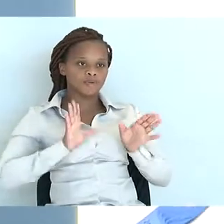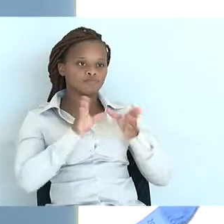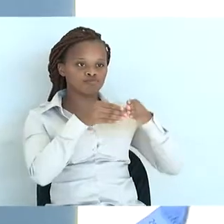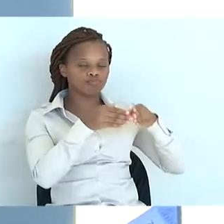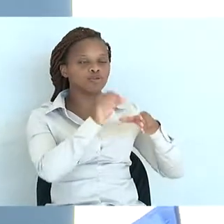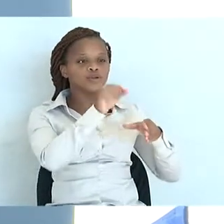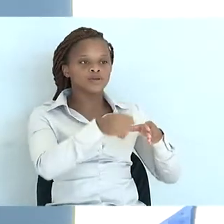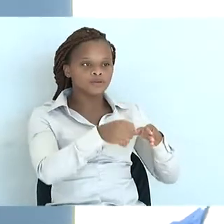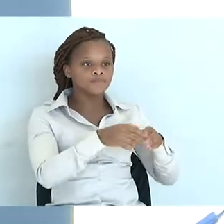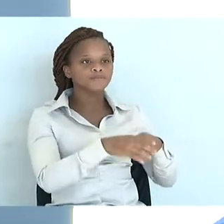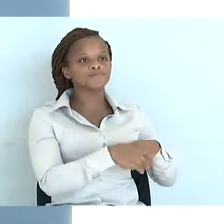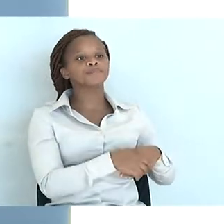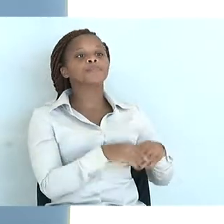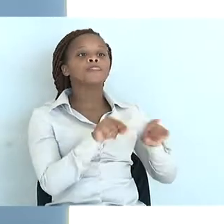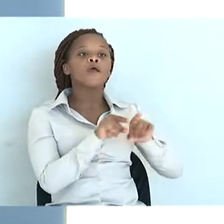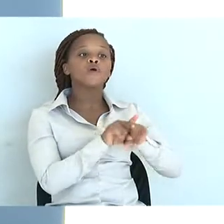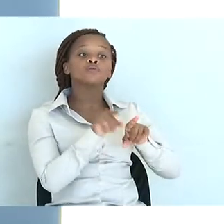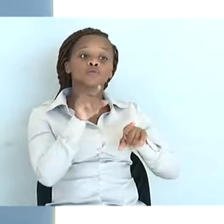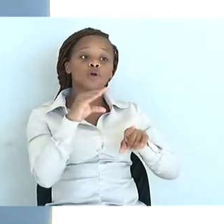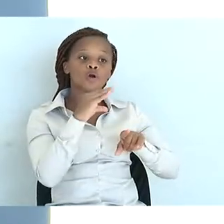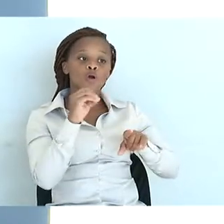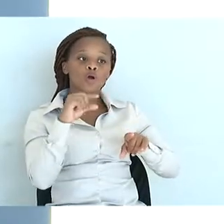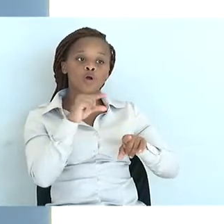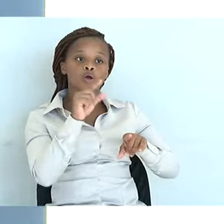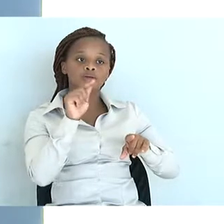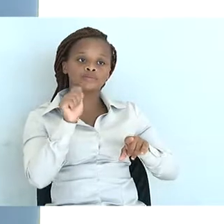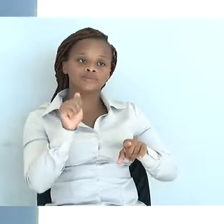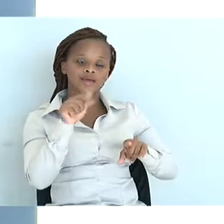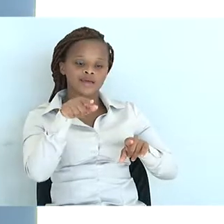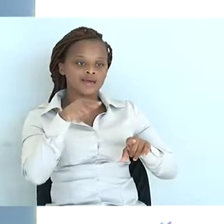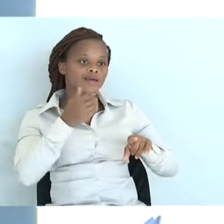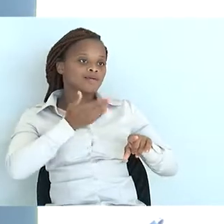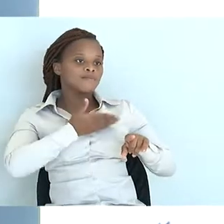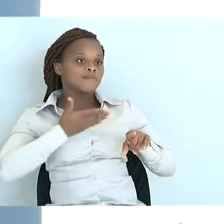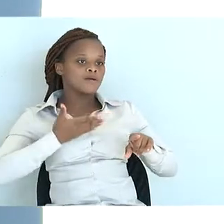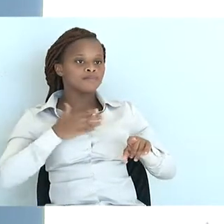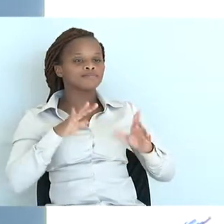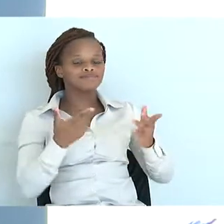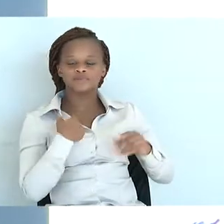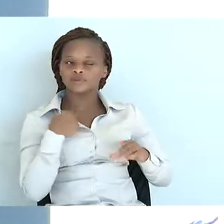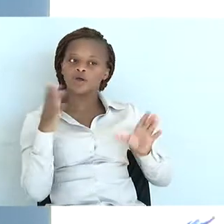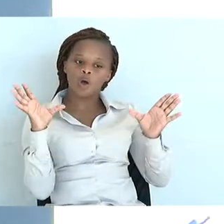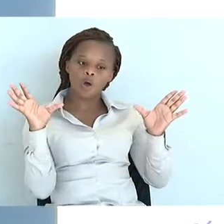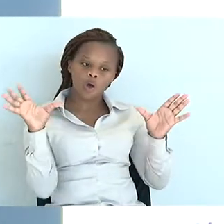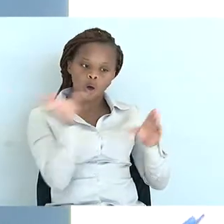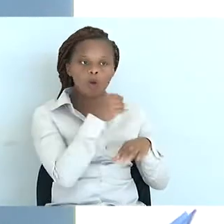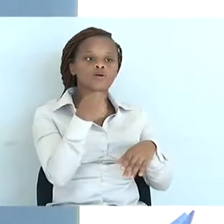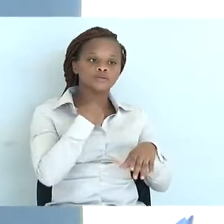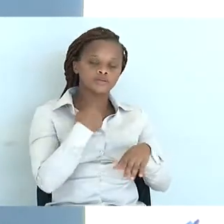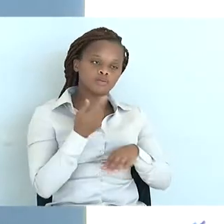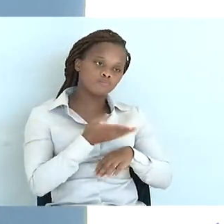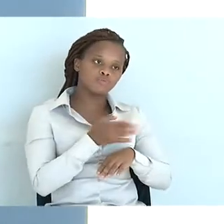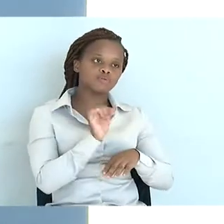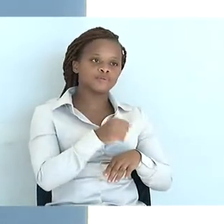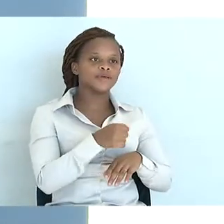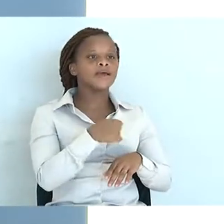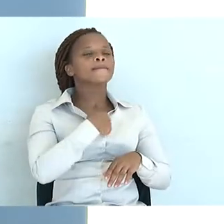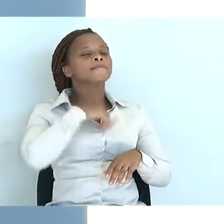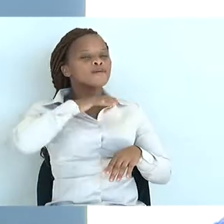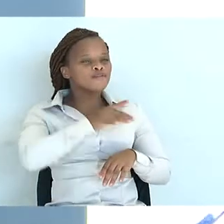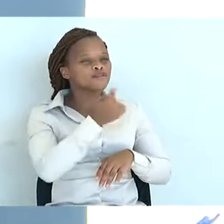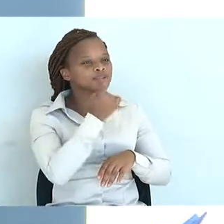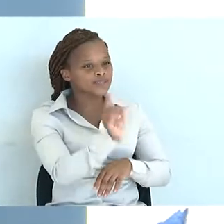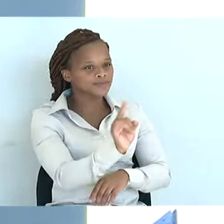ngiwumama uku-cooperative, singama-cooperatives sibaningi sikhona lana. Okay, ngifisa ukuthi kuyasijabulisa